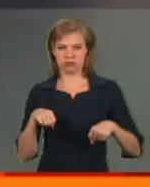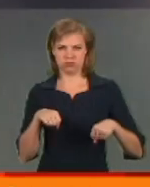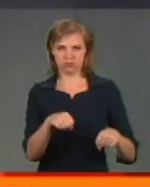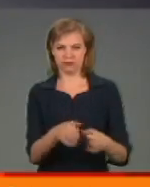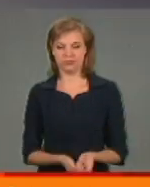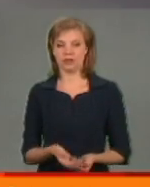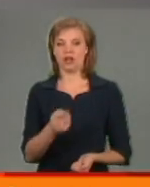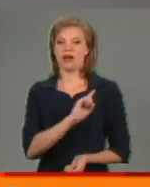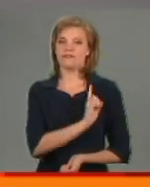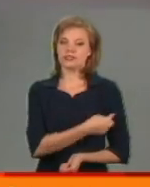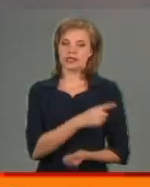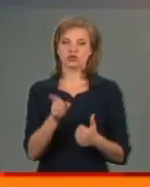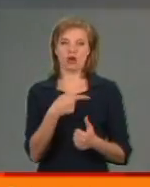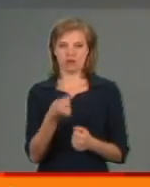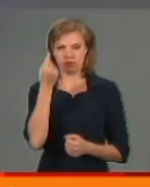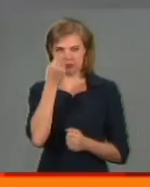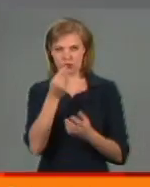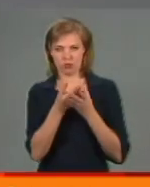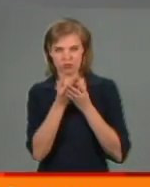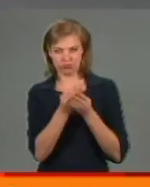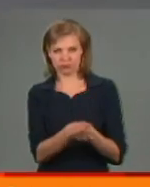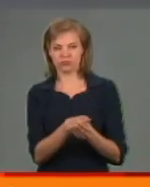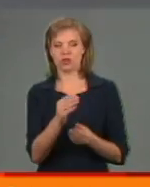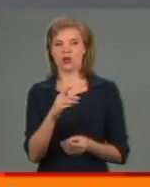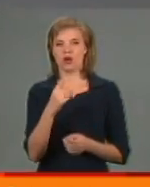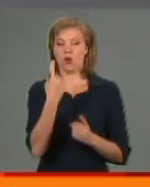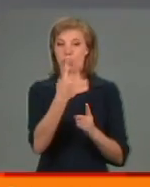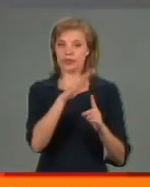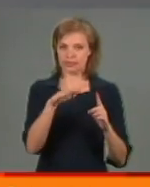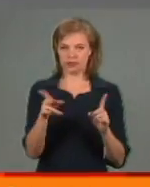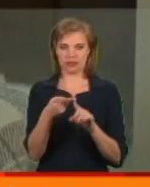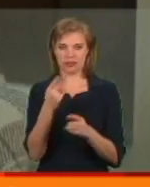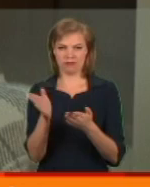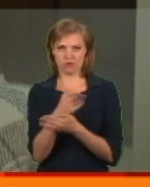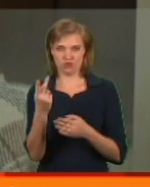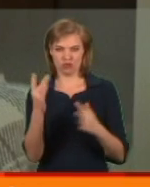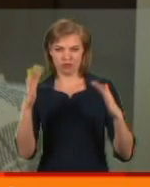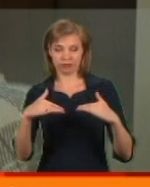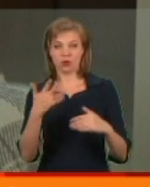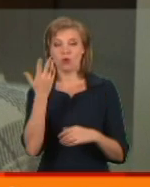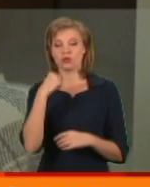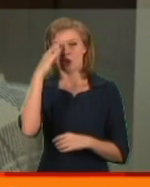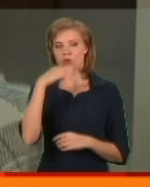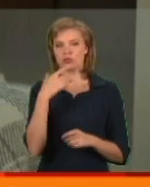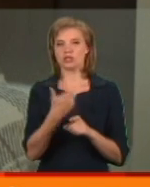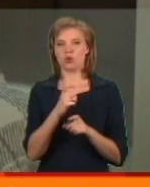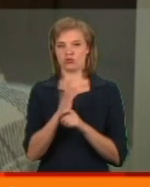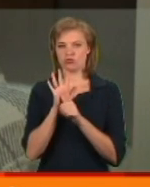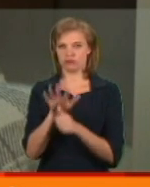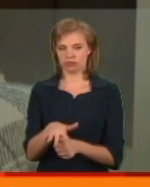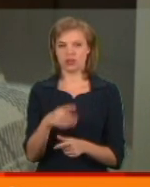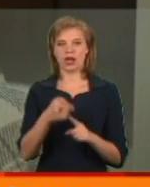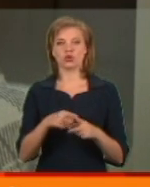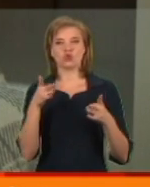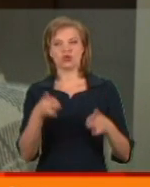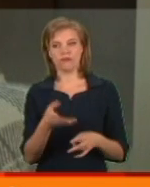булингу, фізичного або ж психологічного знущання одних дітей з інших. Тогда, когда родители сильно гнобят ребенка, это